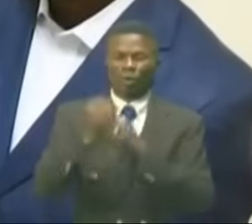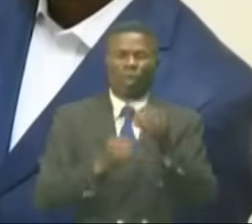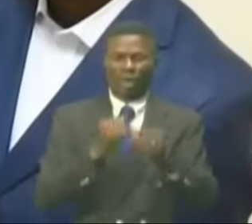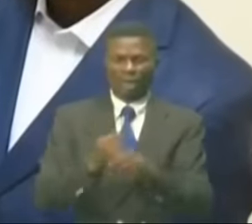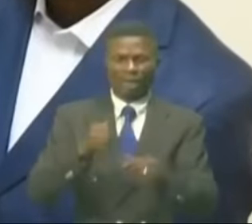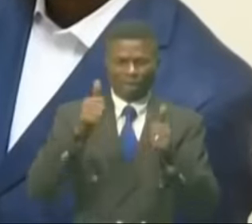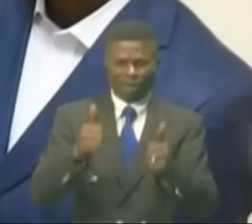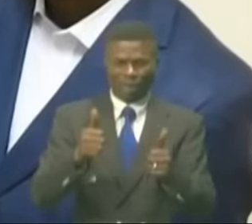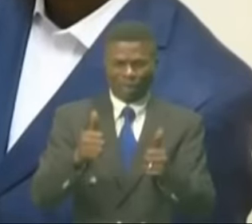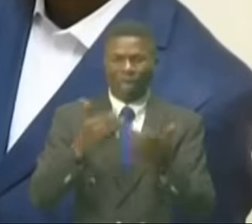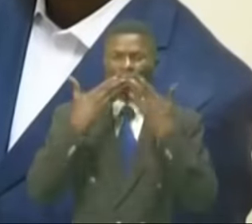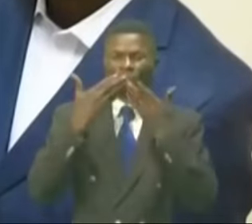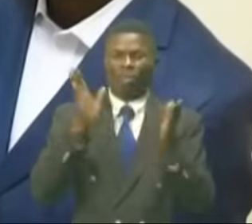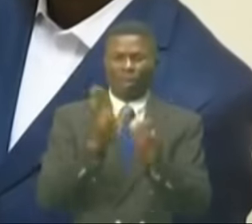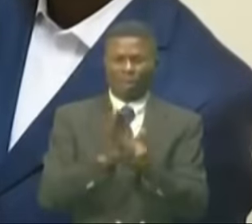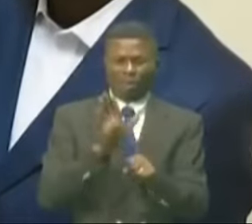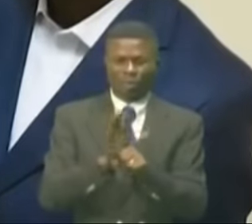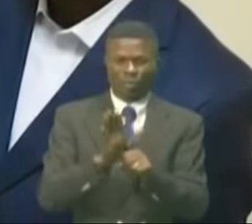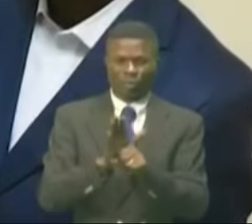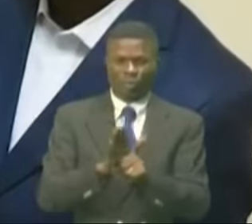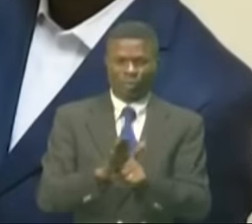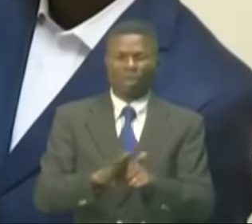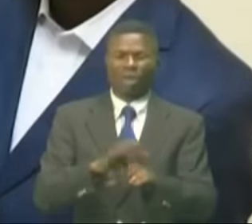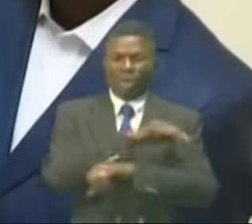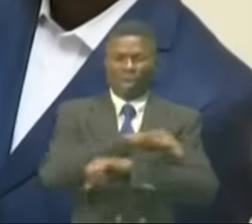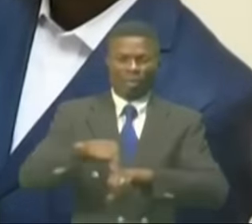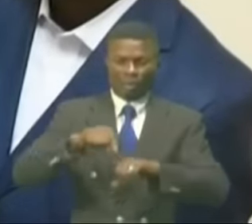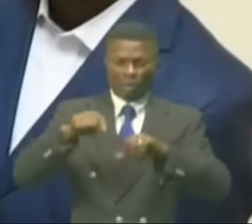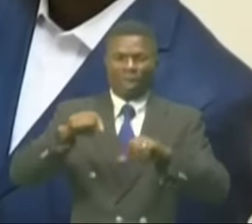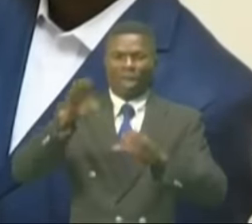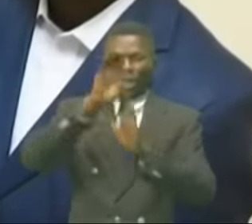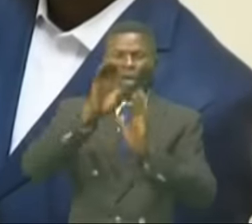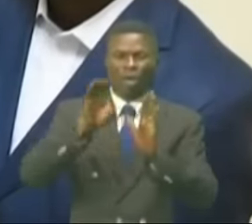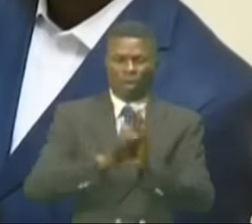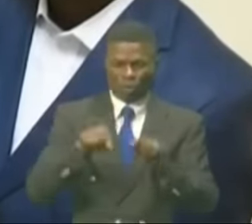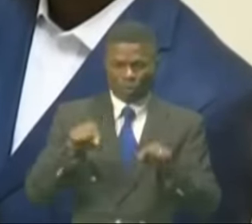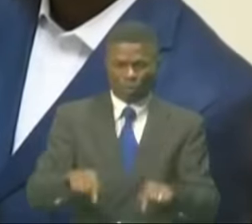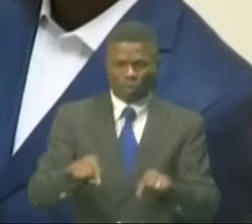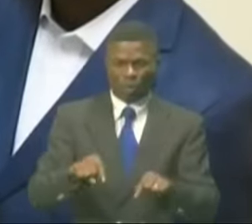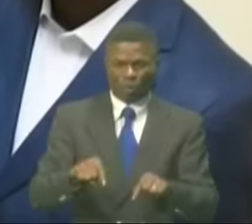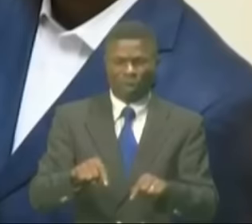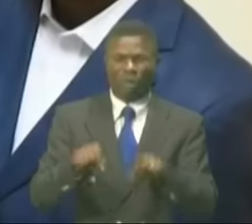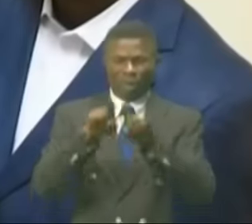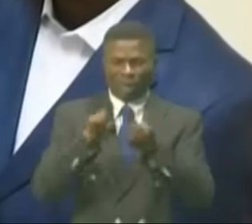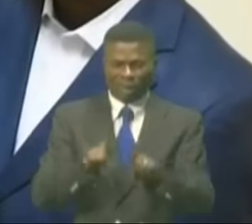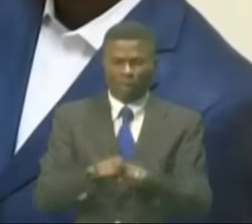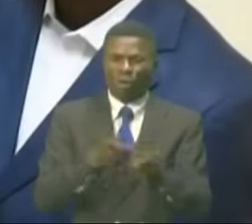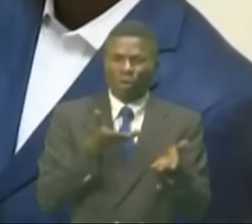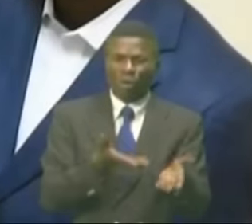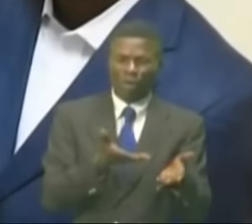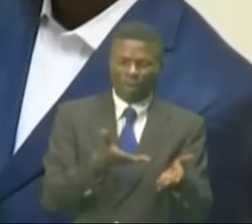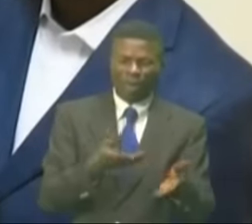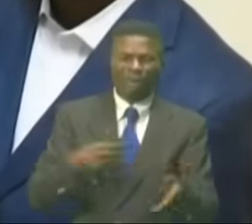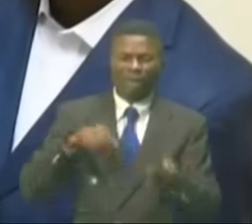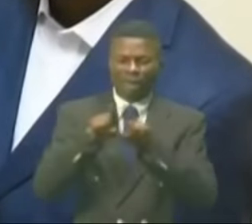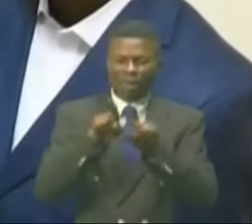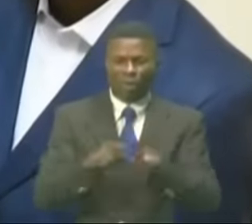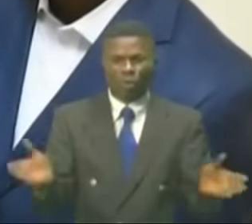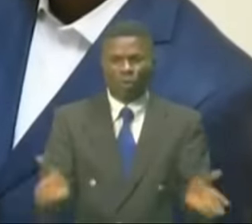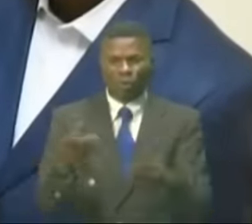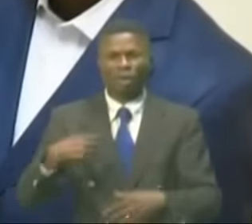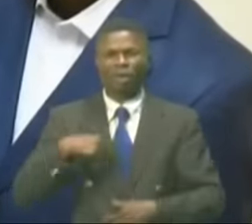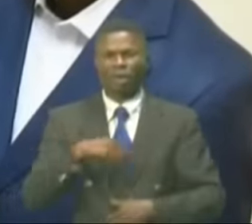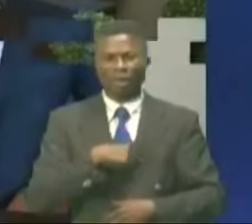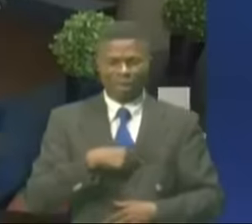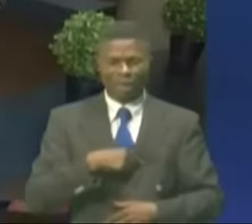Nous avons également à remercier la plupart des juges constitutionnels de cette grande institution qui nous ont aussi encouragés, qui nous ont